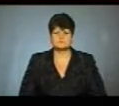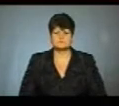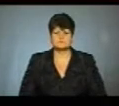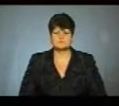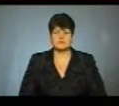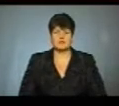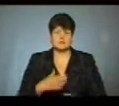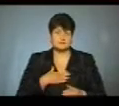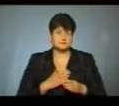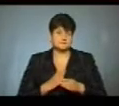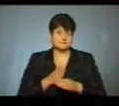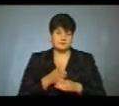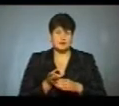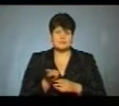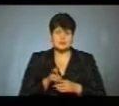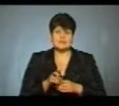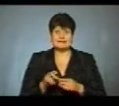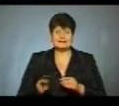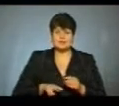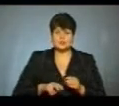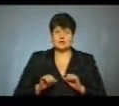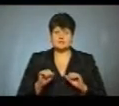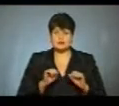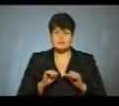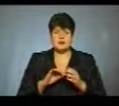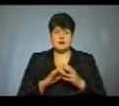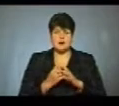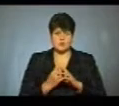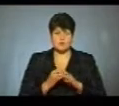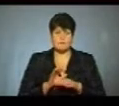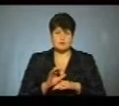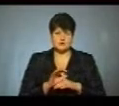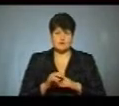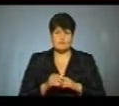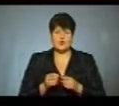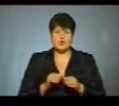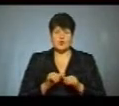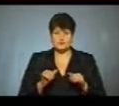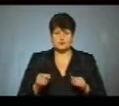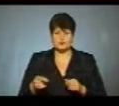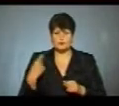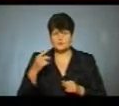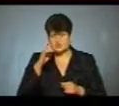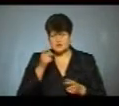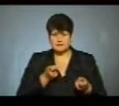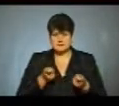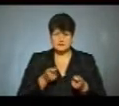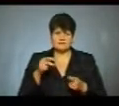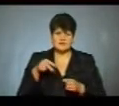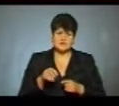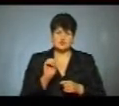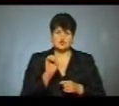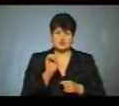До нашої студії ми запросили директора департаменту агропромислового розвитку Тернопільської обласної державної адміністрації